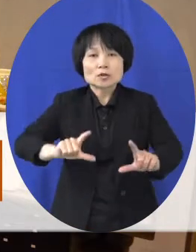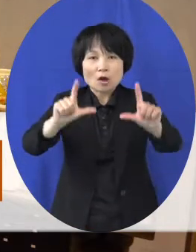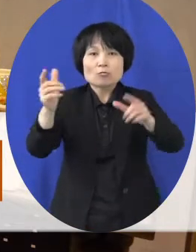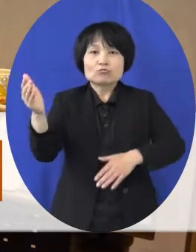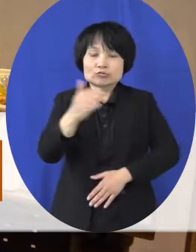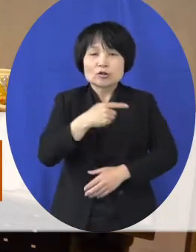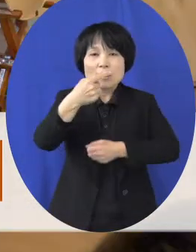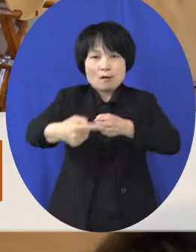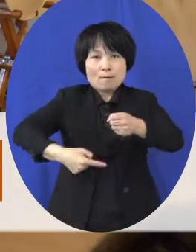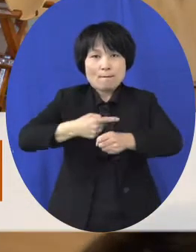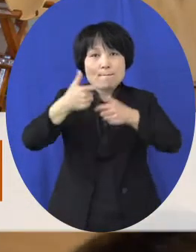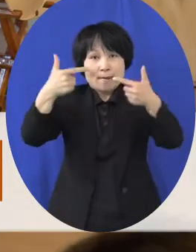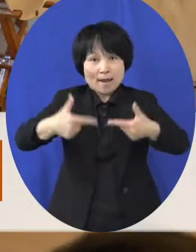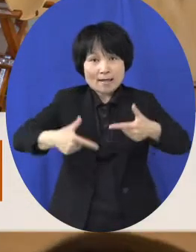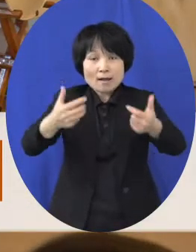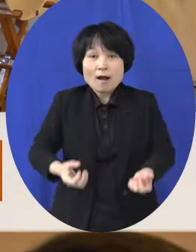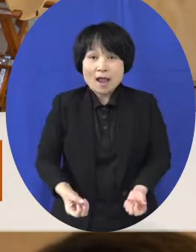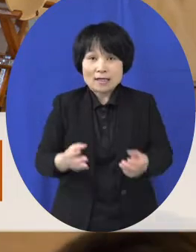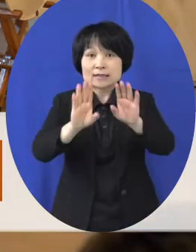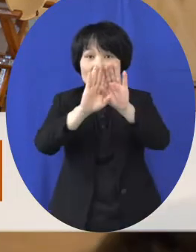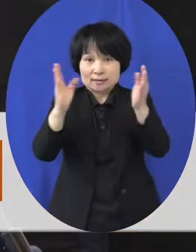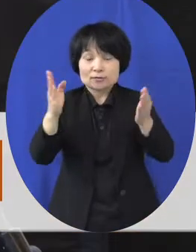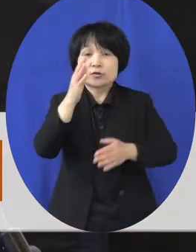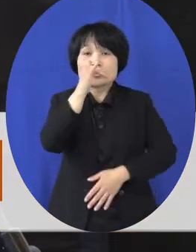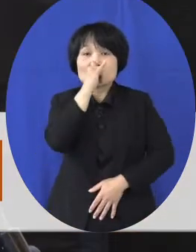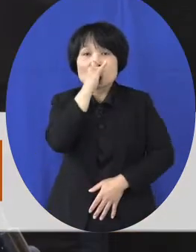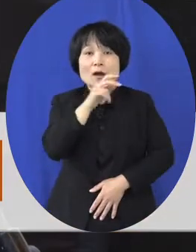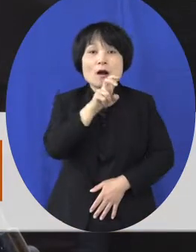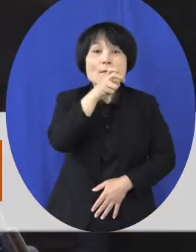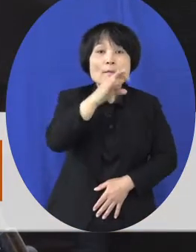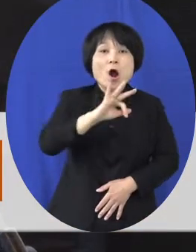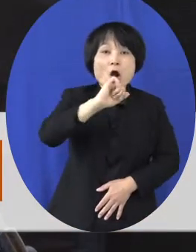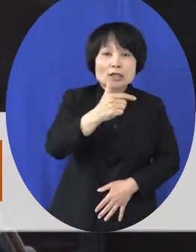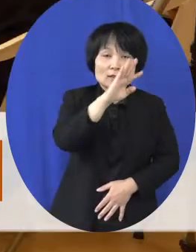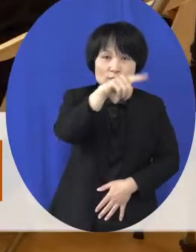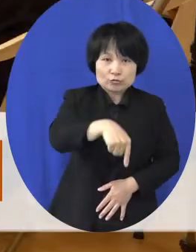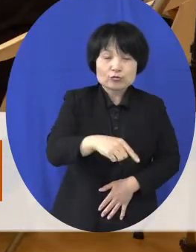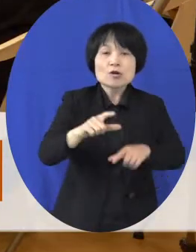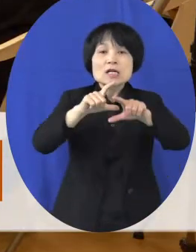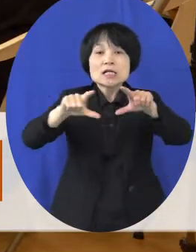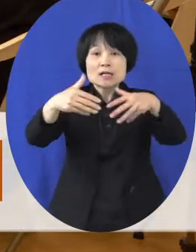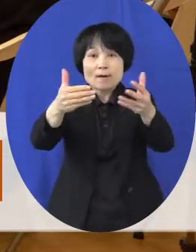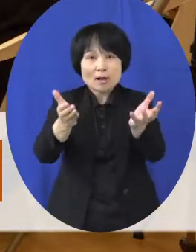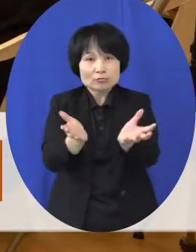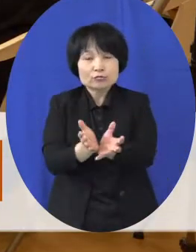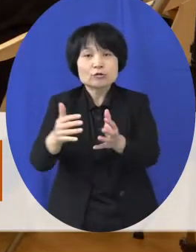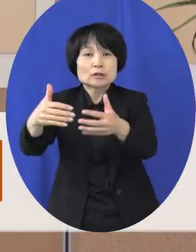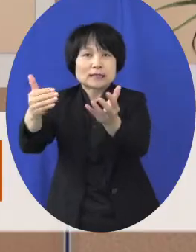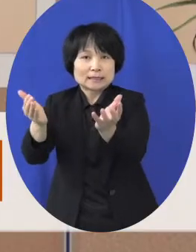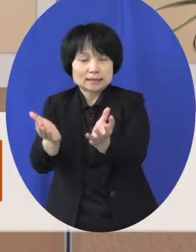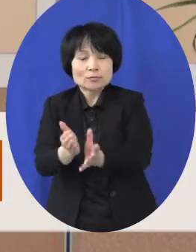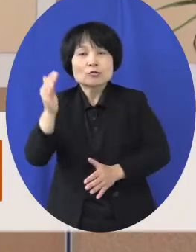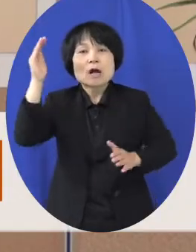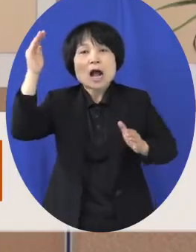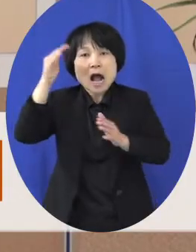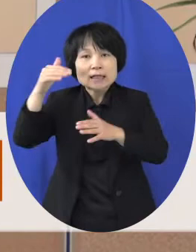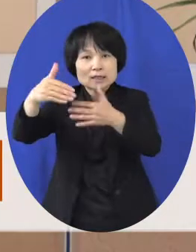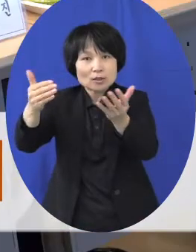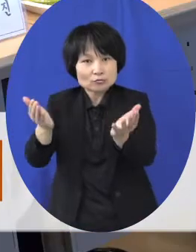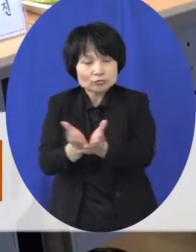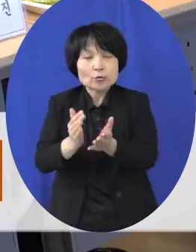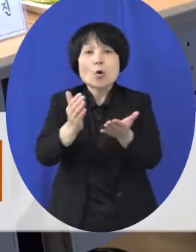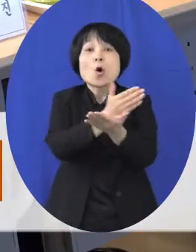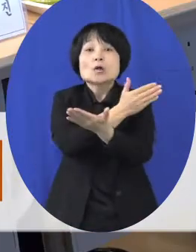개최하고 있는데요. 참가자들은 명인부, 일반부, 단체부, 학생부로 나뉘어 공주 아리랑과 전국의